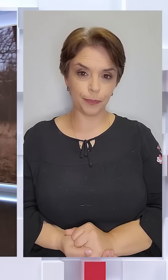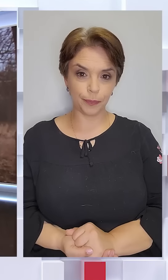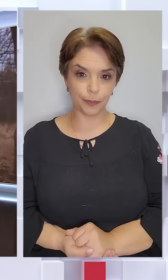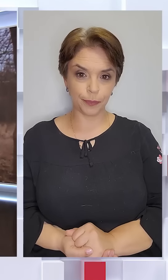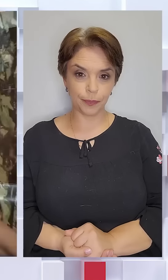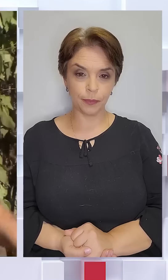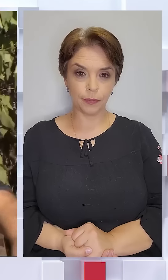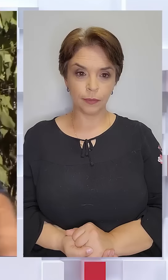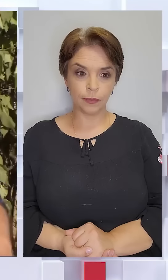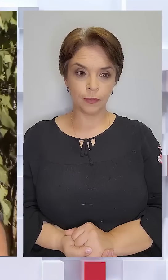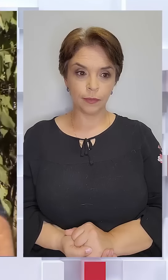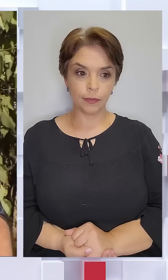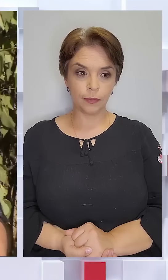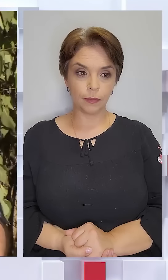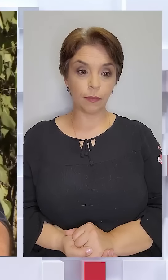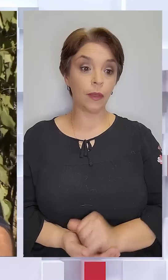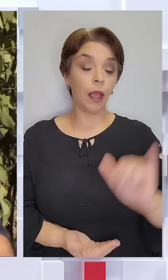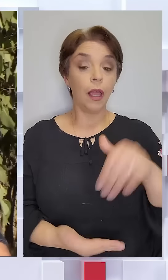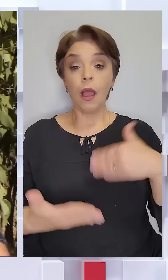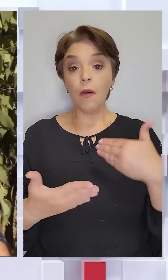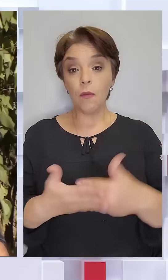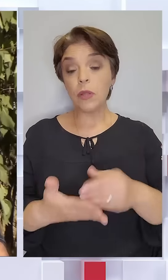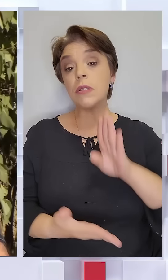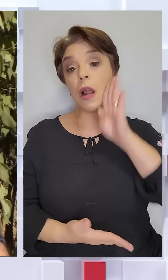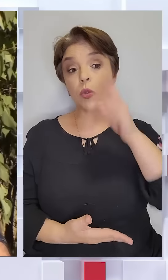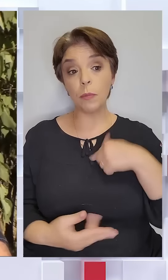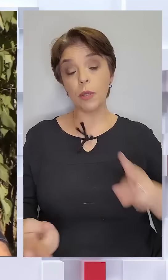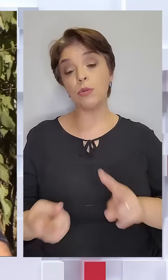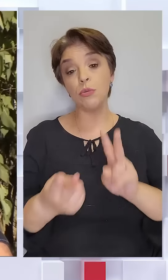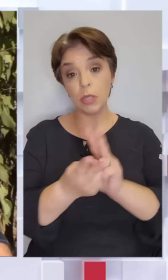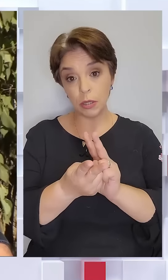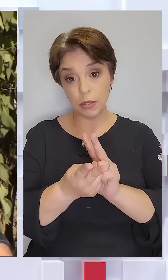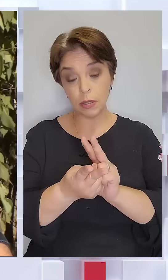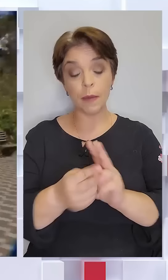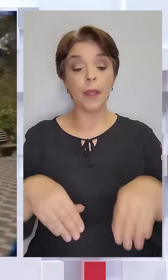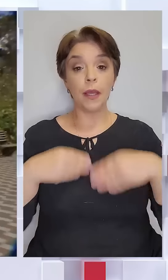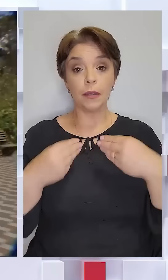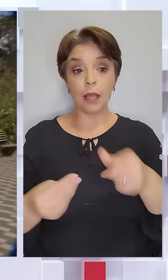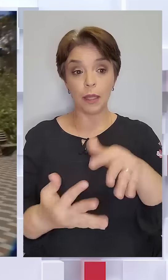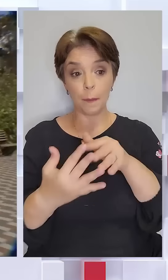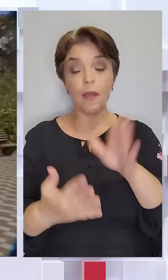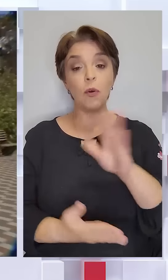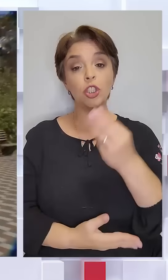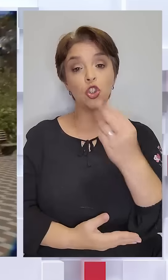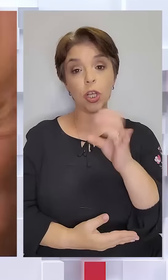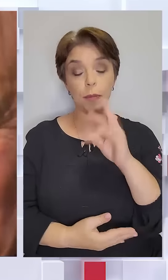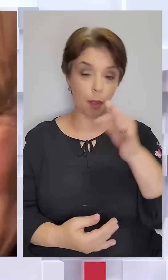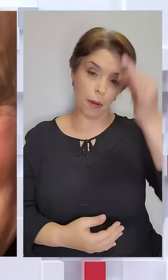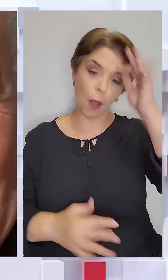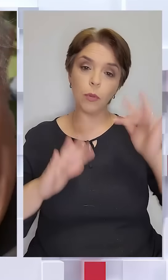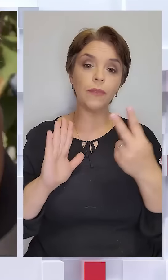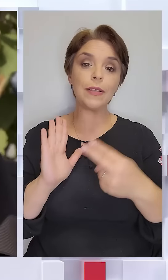Романюка. І от зранку ми їх зустріли. Дали їм бій. Володимир Щербінін пригадує